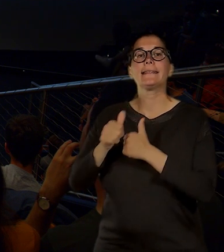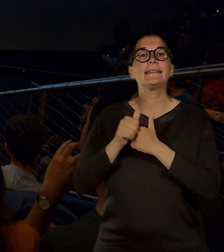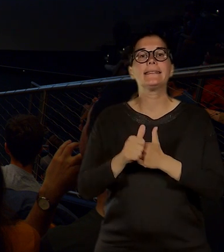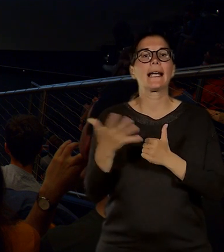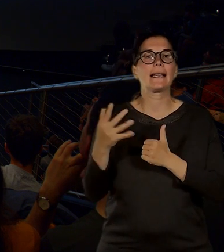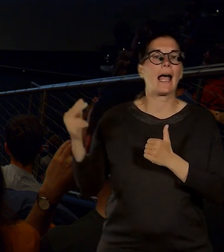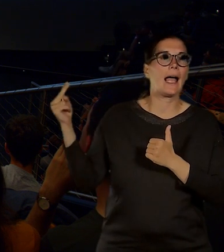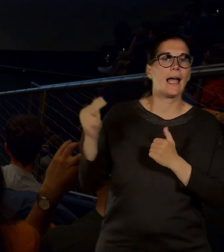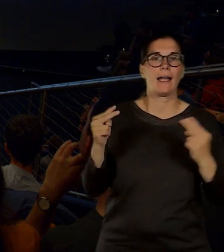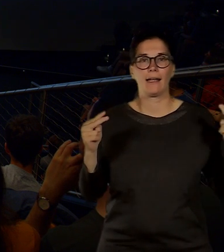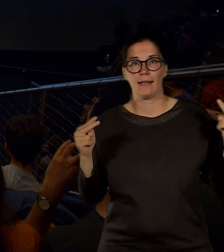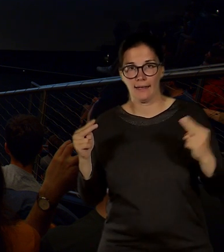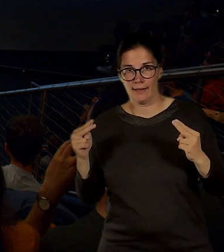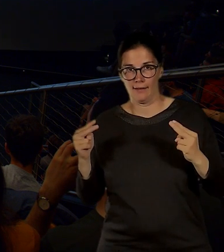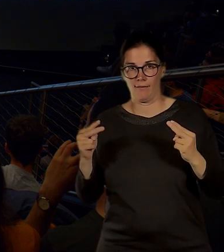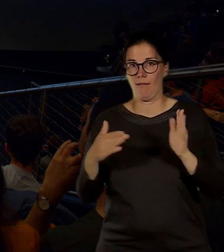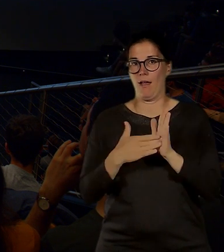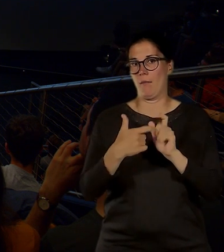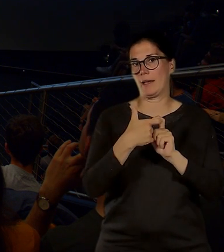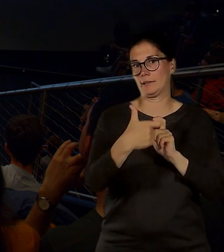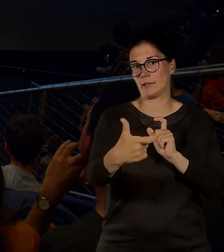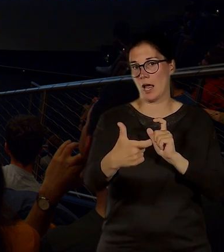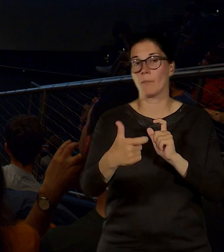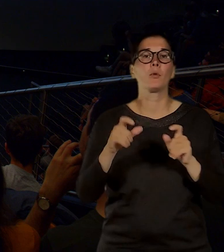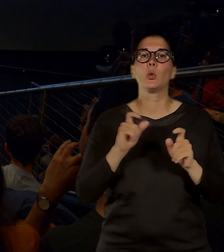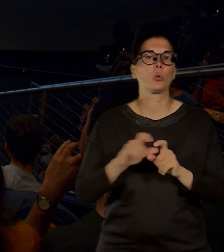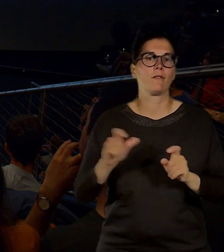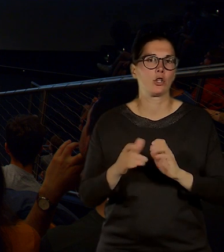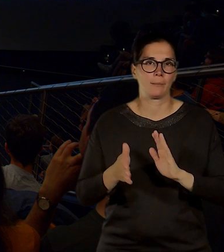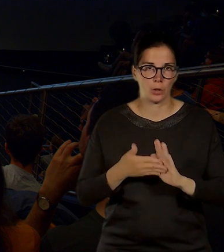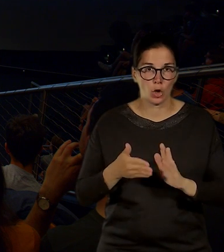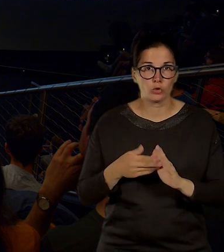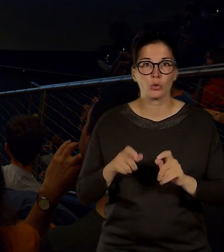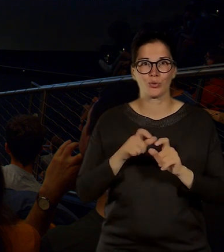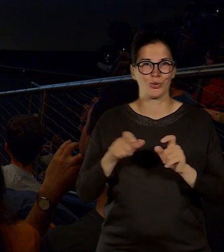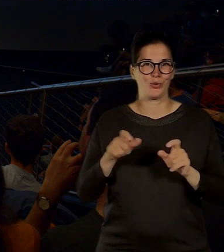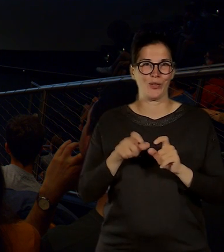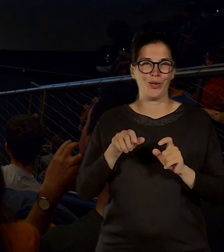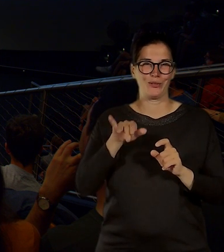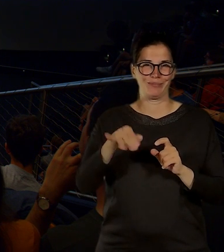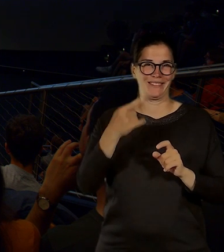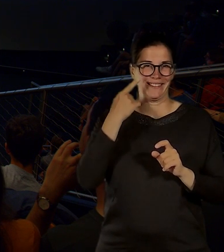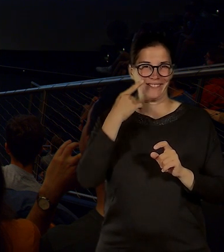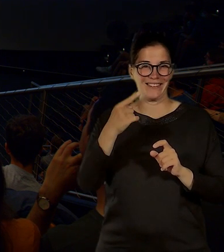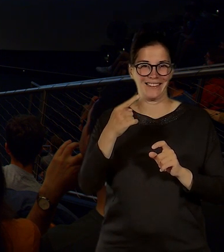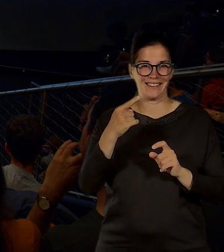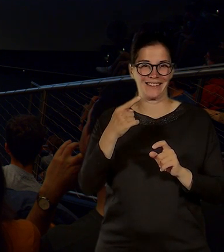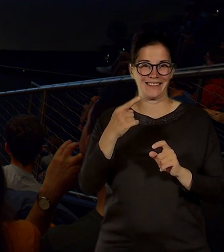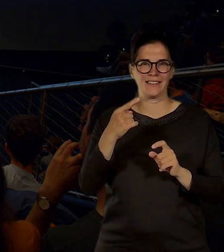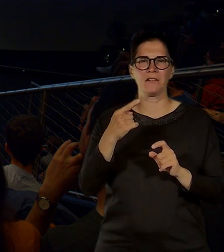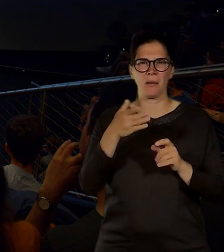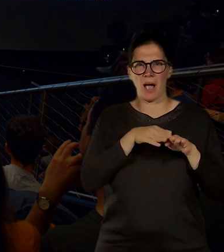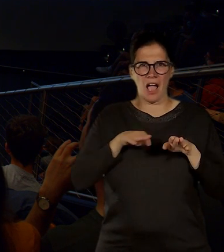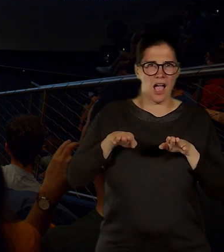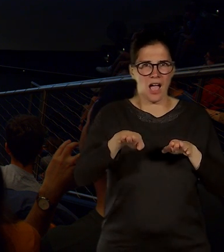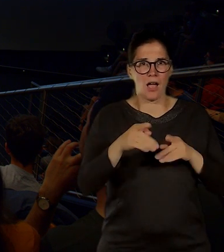straně vlastně té magistrály, a to z několika důvodů. Máme tady právě například zálivy pro autobusy